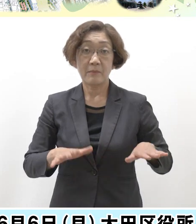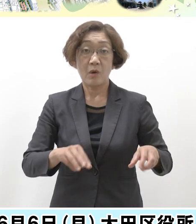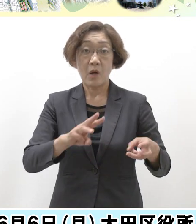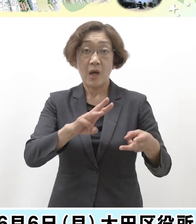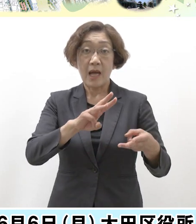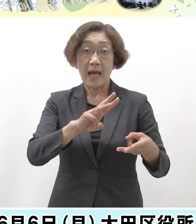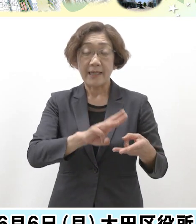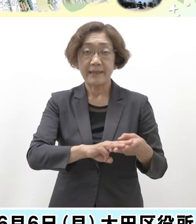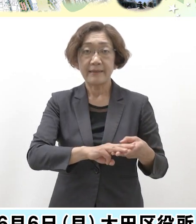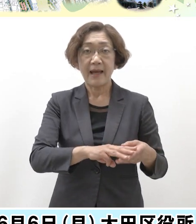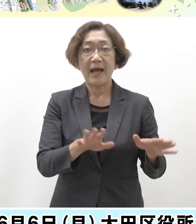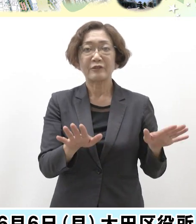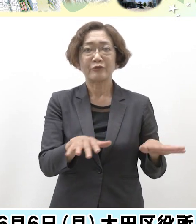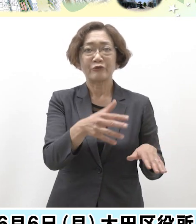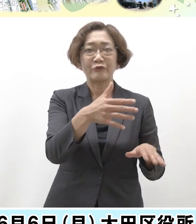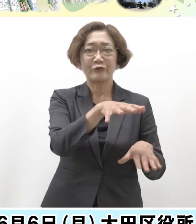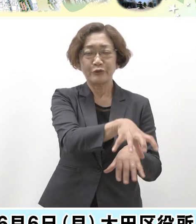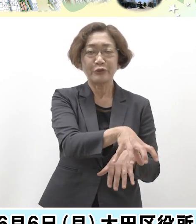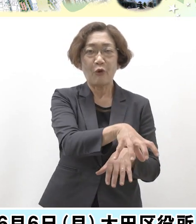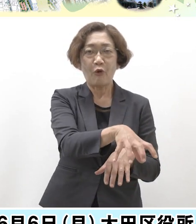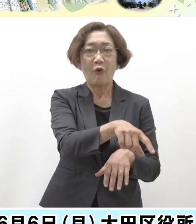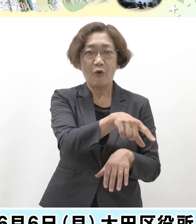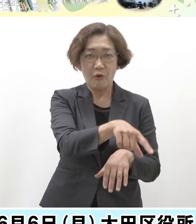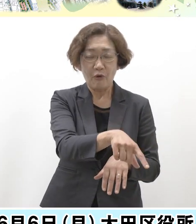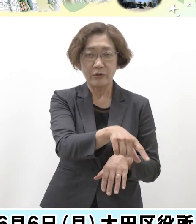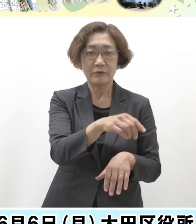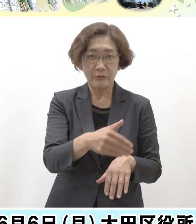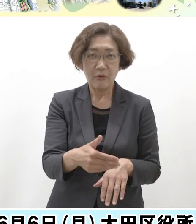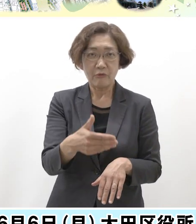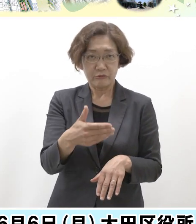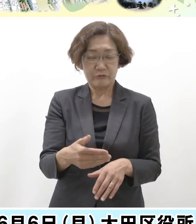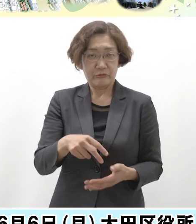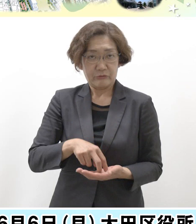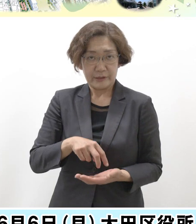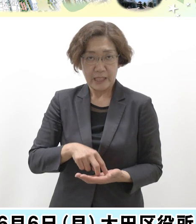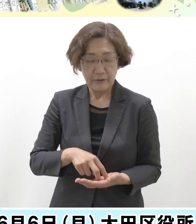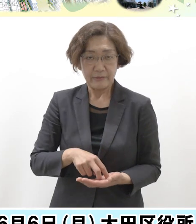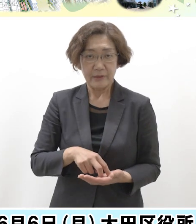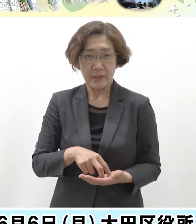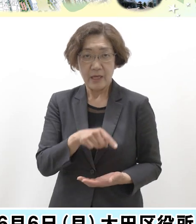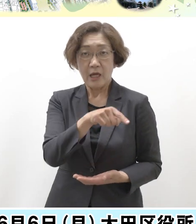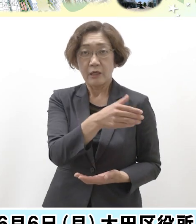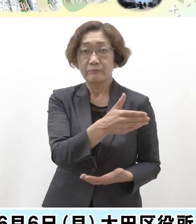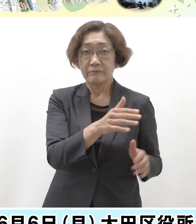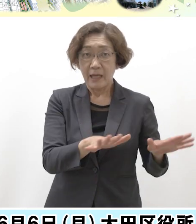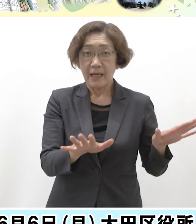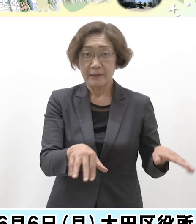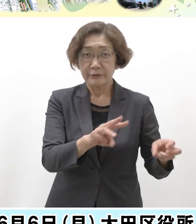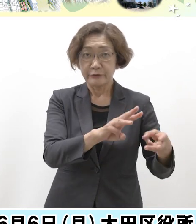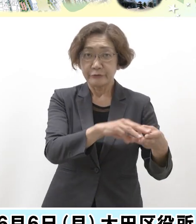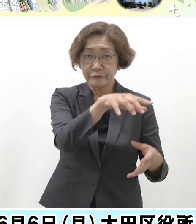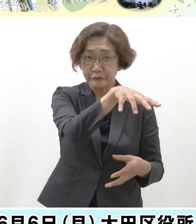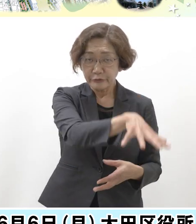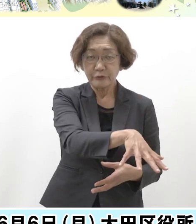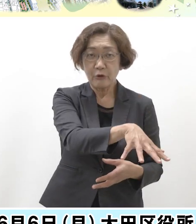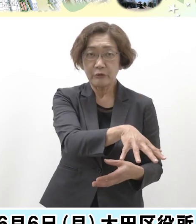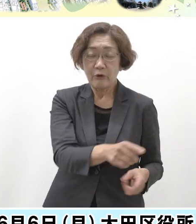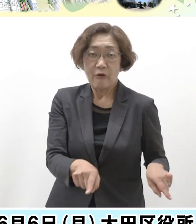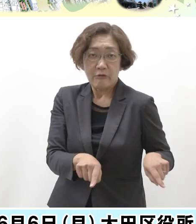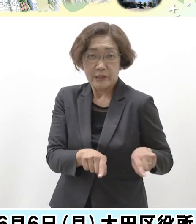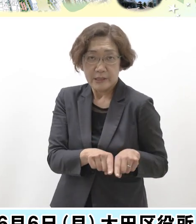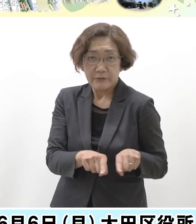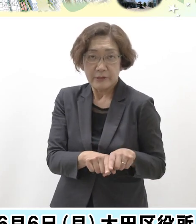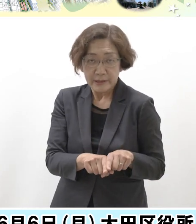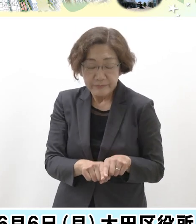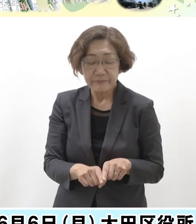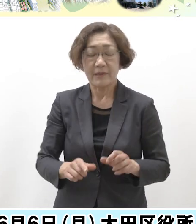える自治体として、空港と共存し発展させていく責務があり、区民の生活を考えながらも